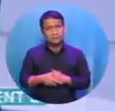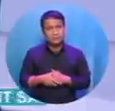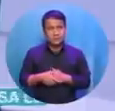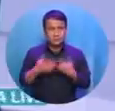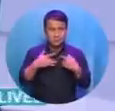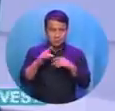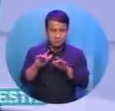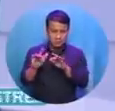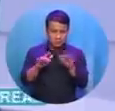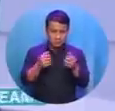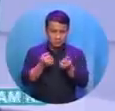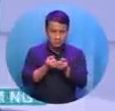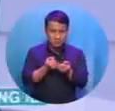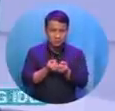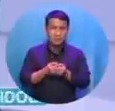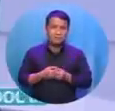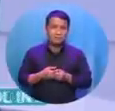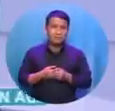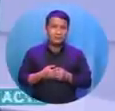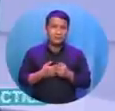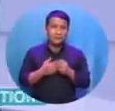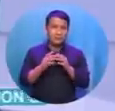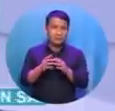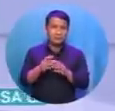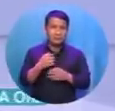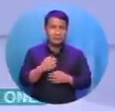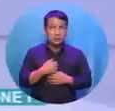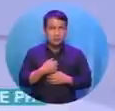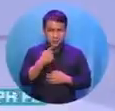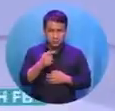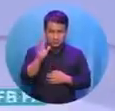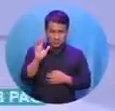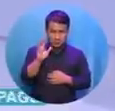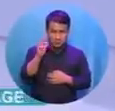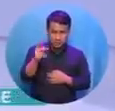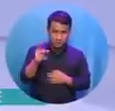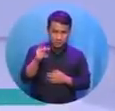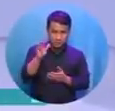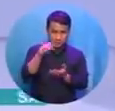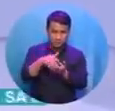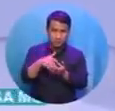Nagkikiramay po kami muli. Okay, sige. 50,000, 3 o'clock. Alright.